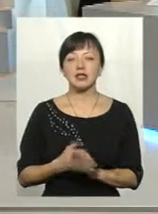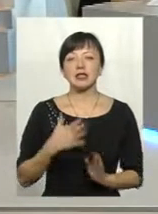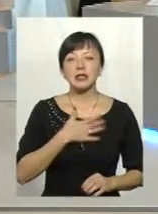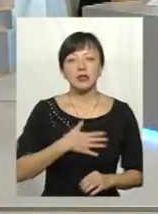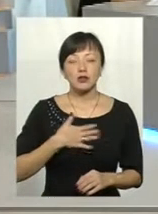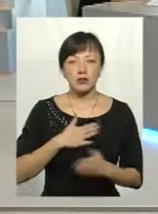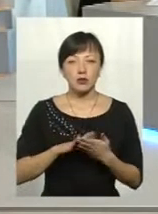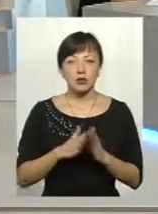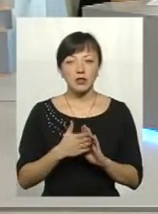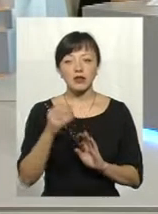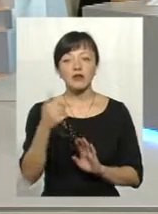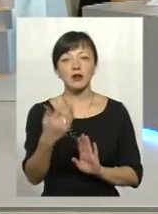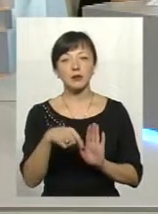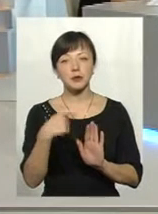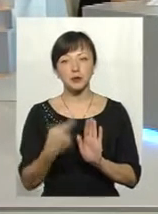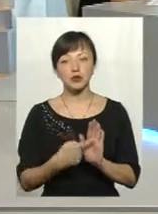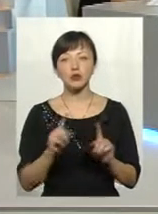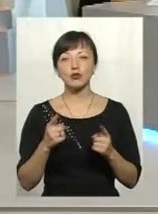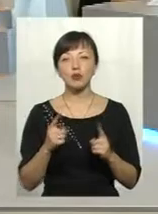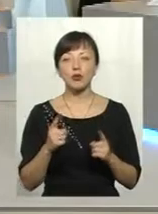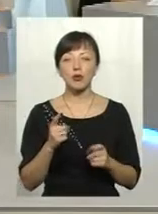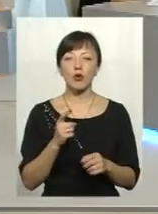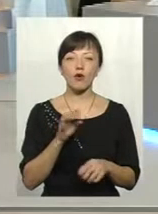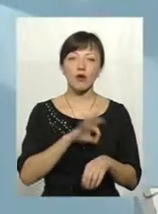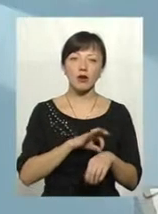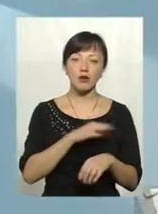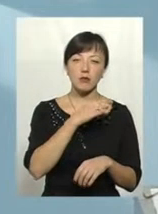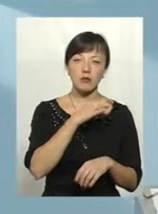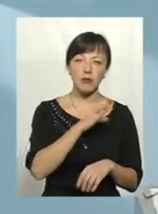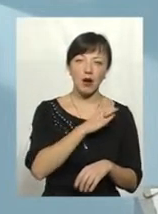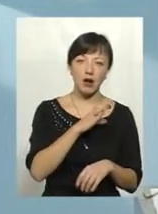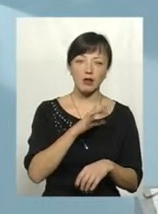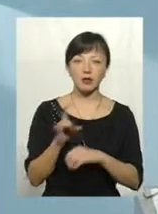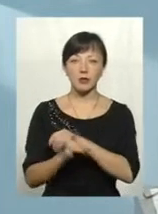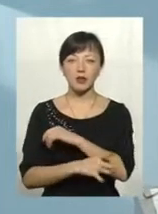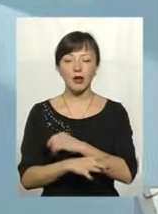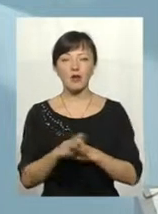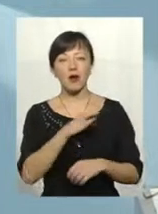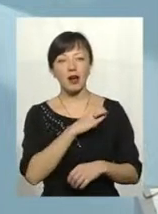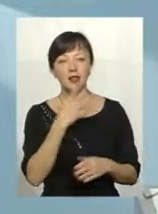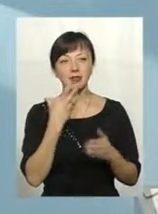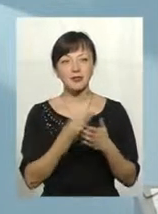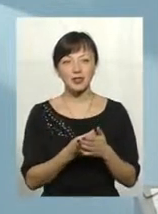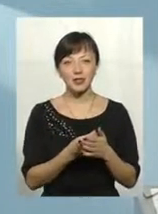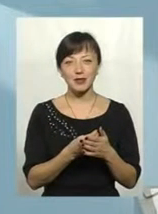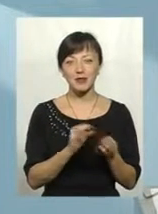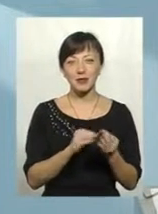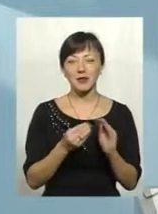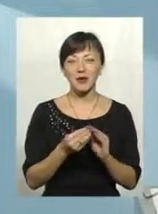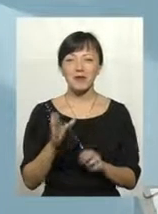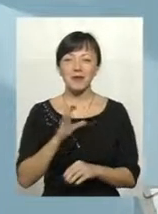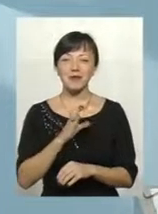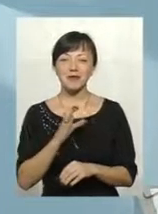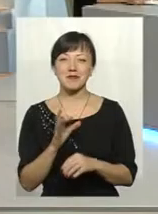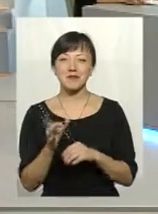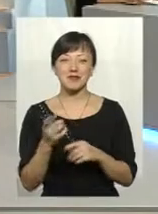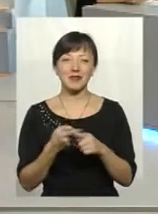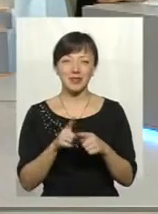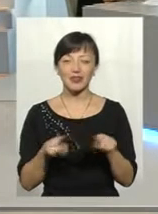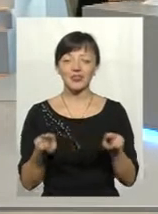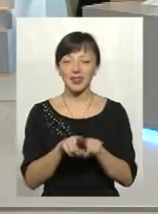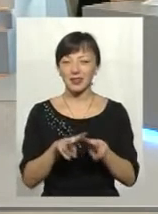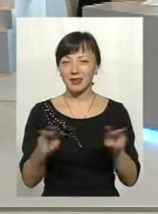задавали питання, а чому хворіють багаті і бідні? У багатих, у бідних одні проблеми, у багатих інші проблеми. Вони теж хворіють,